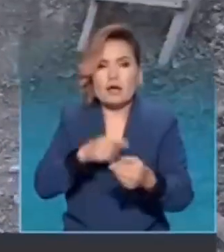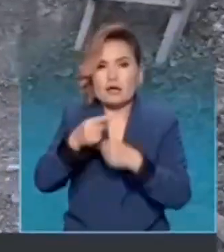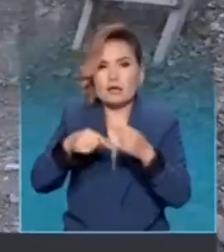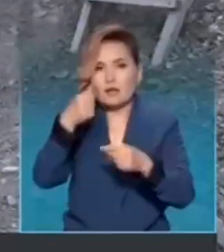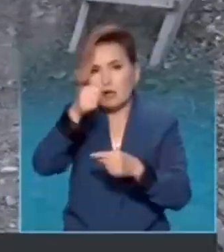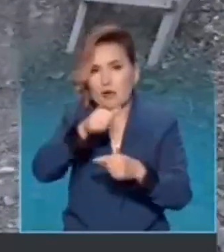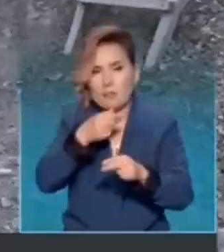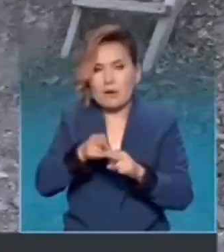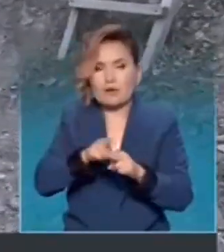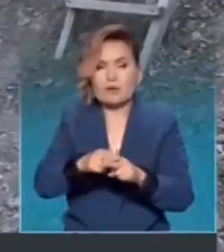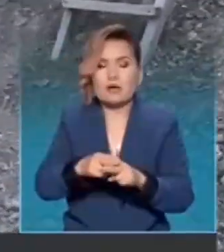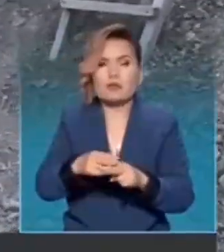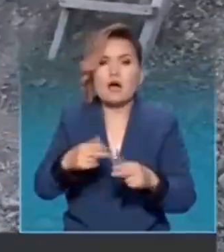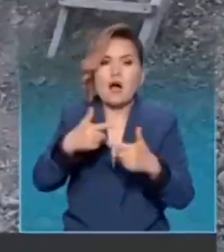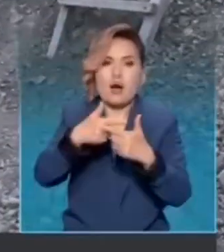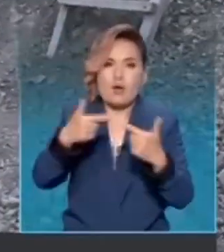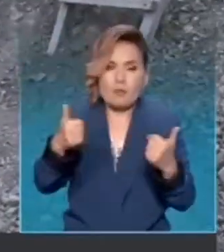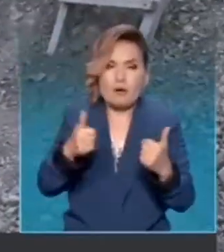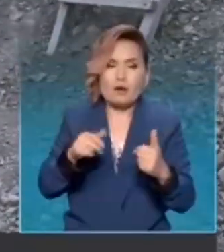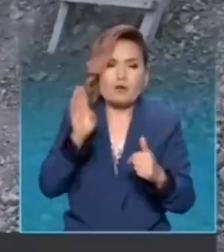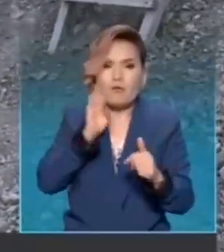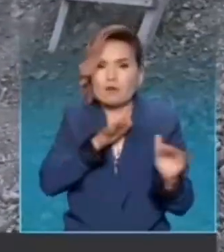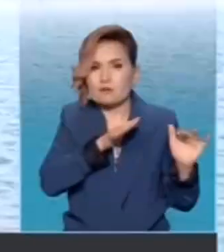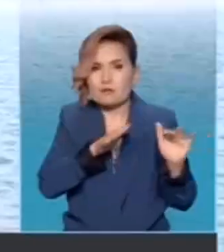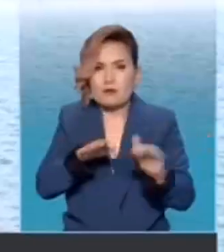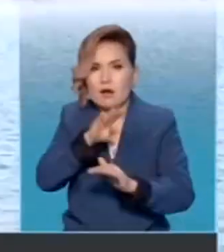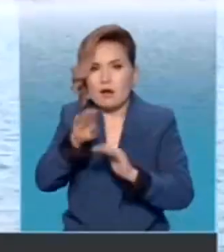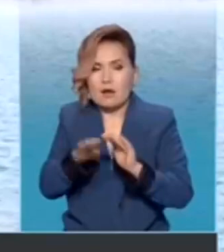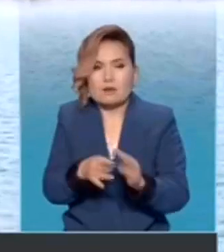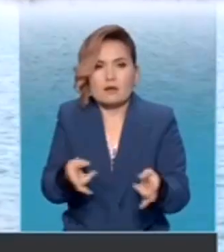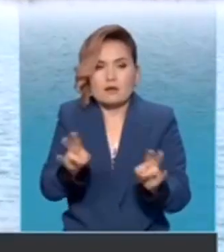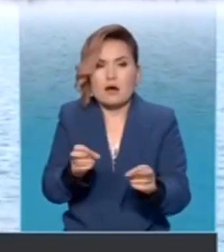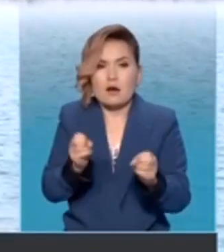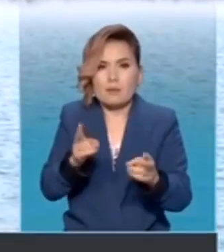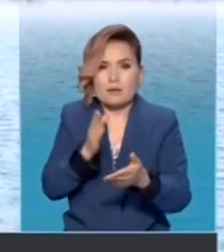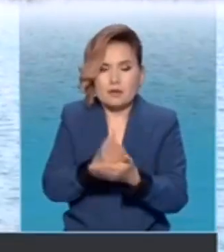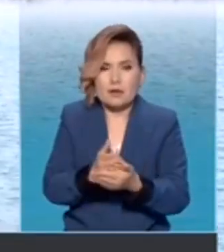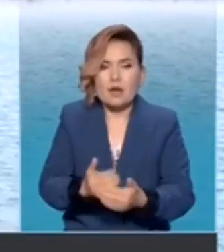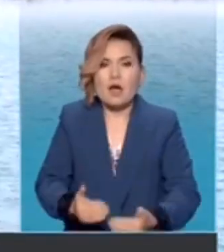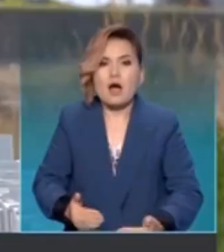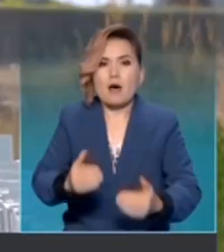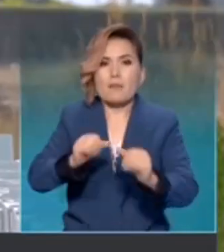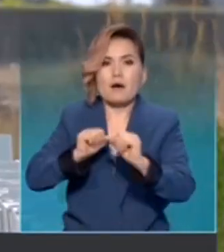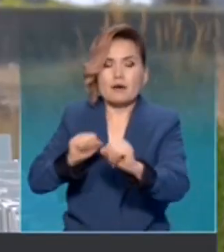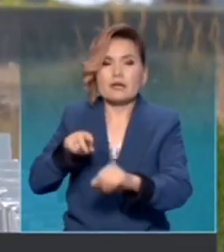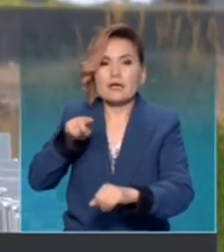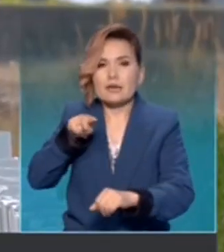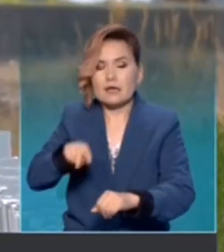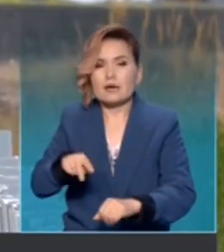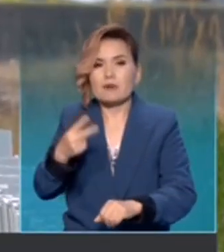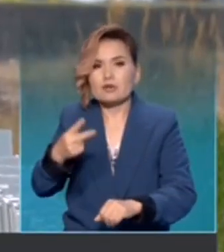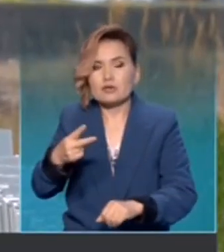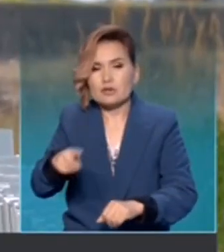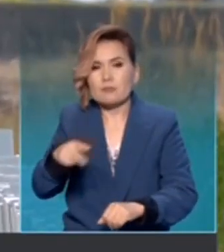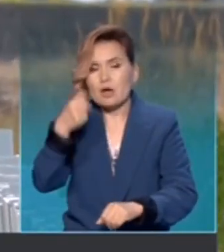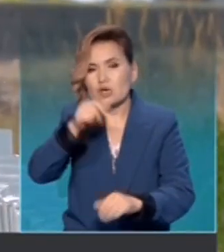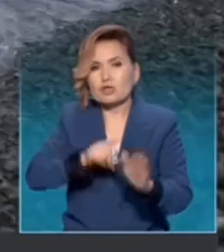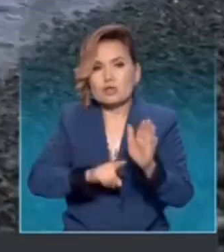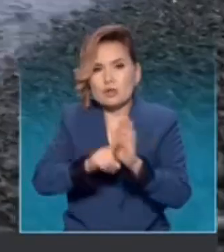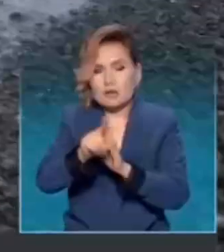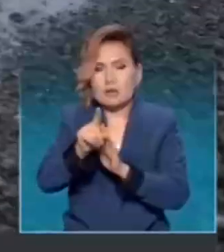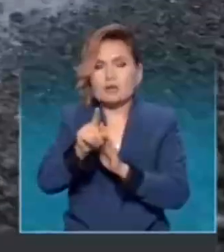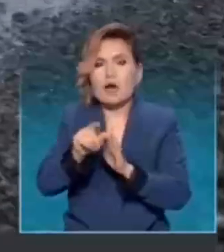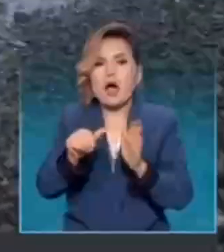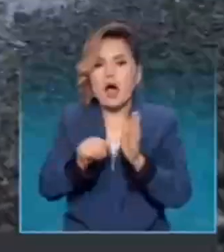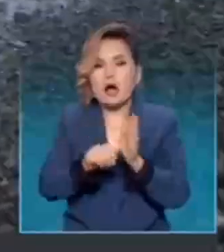ар жағындағы тұрған демалыс орындарына да қауіп төнеді. Жағалауды бекіту жұмыстары 2020 жылы басталды. Мемлекеттен 6 миллиард теңгеге